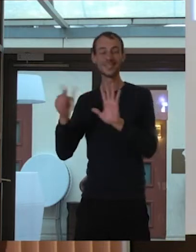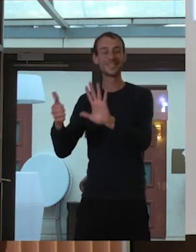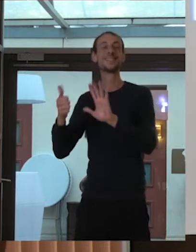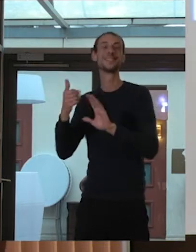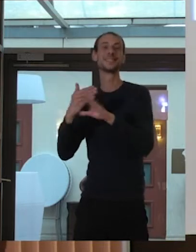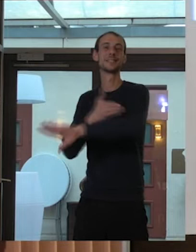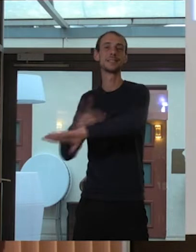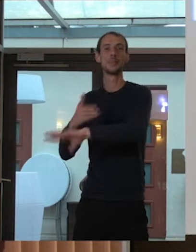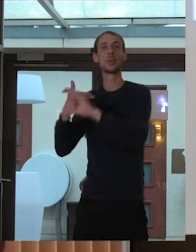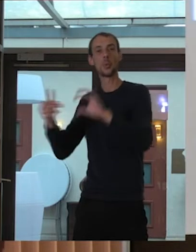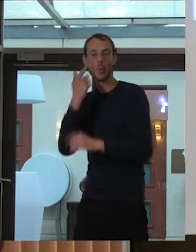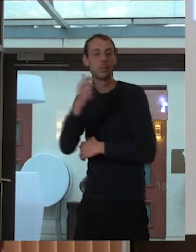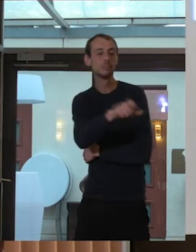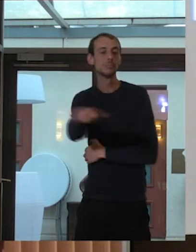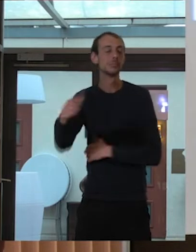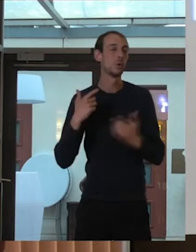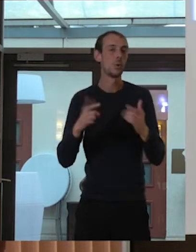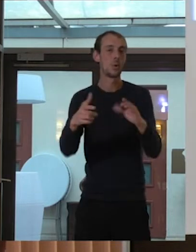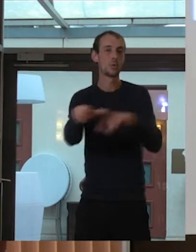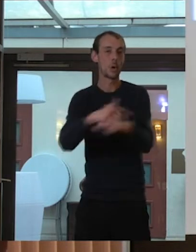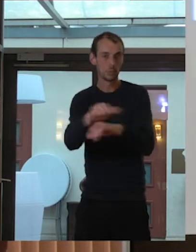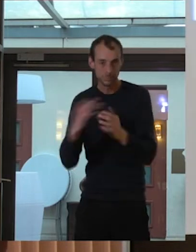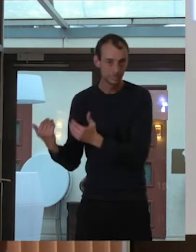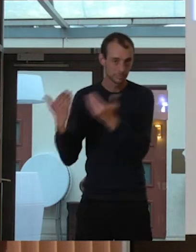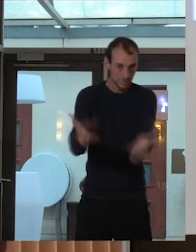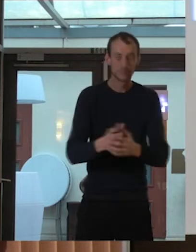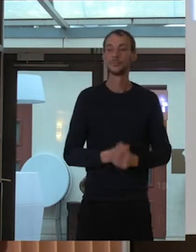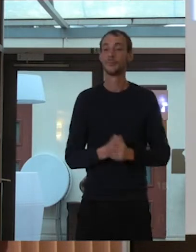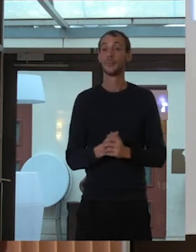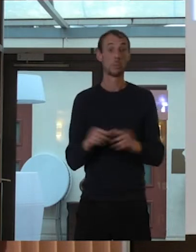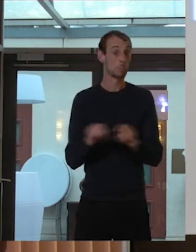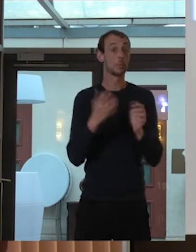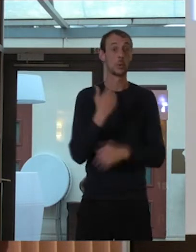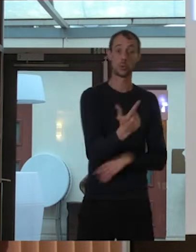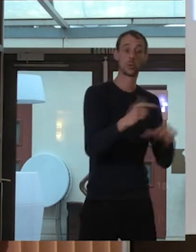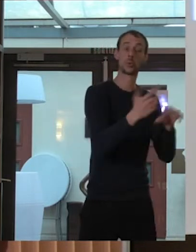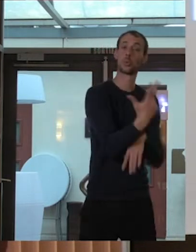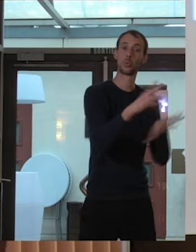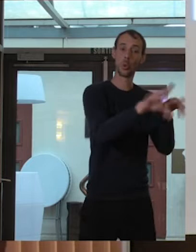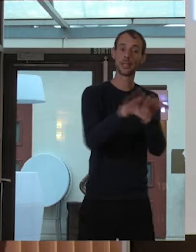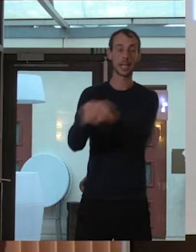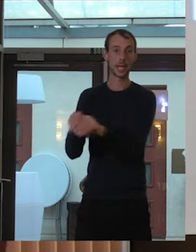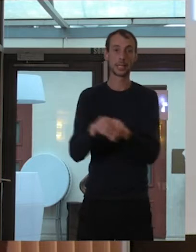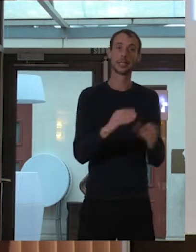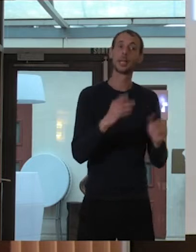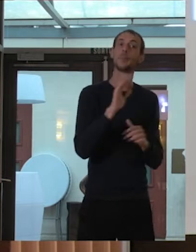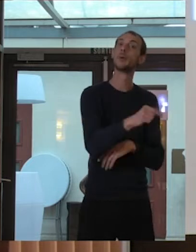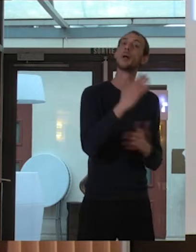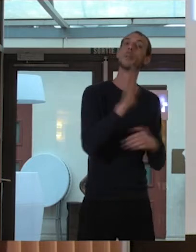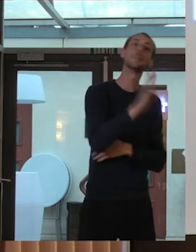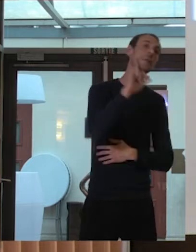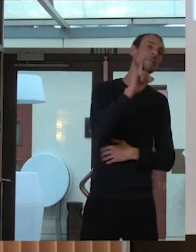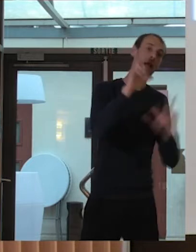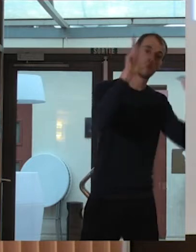sommes très fiers de soutenir trois équipes de femmes de sport de haut niveau, le club Bordeaux-Mérignac Volley,